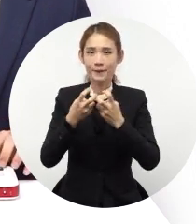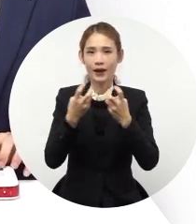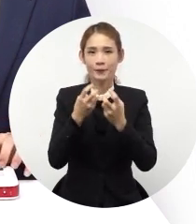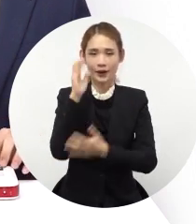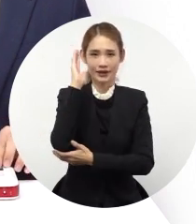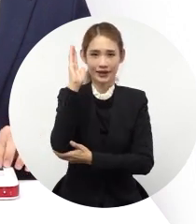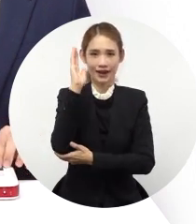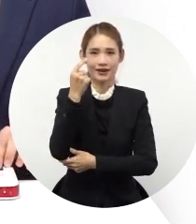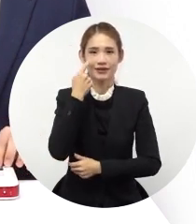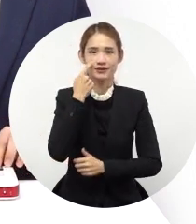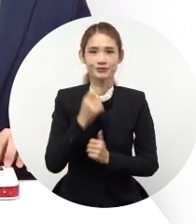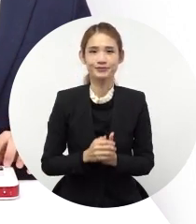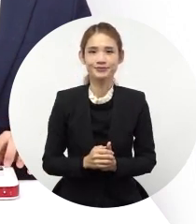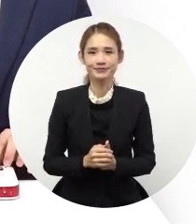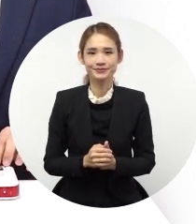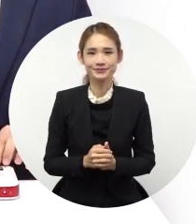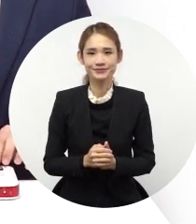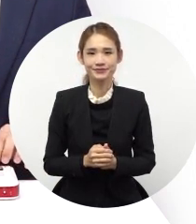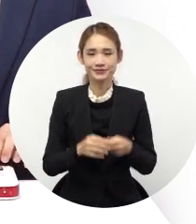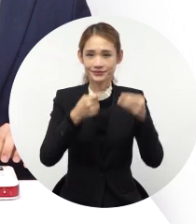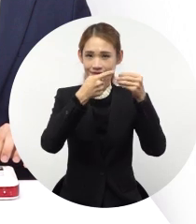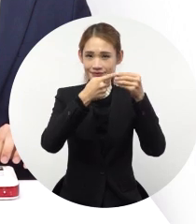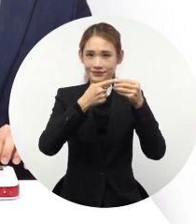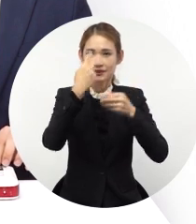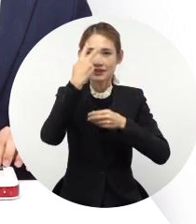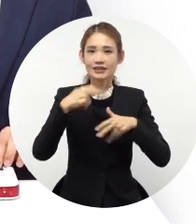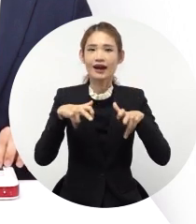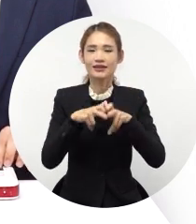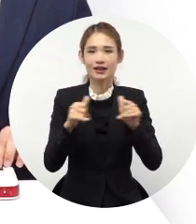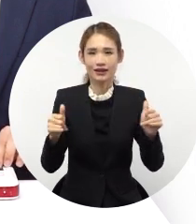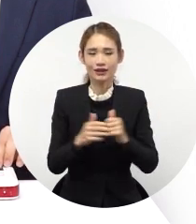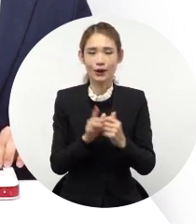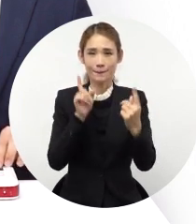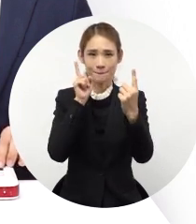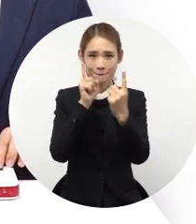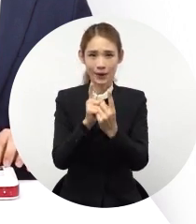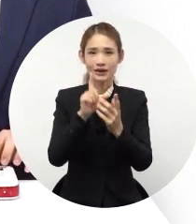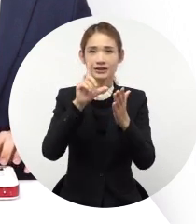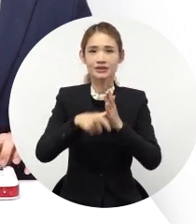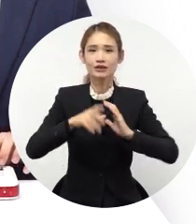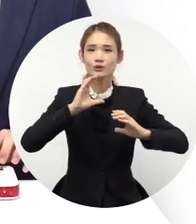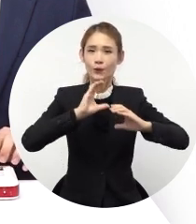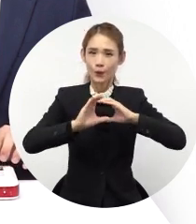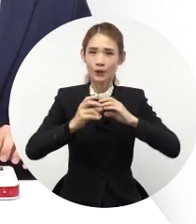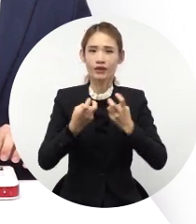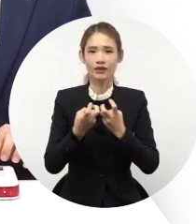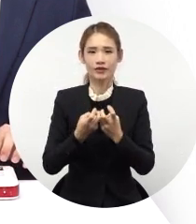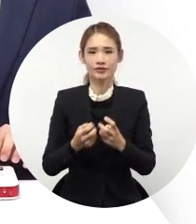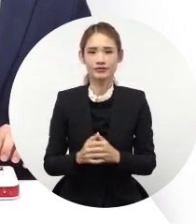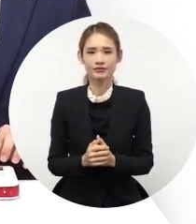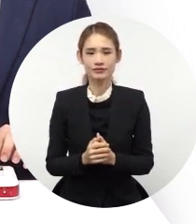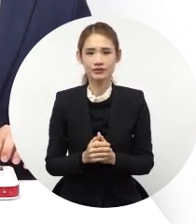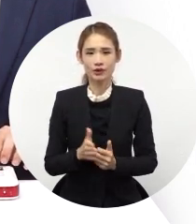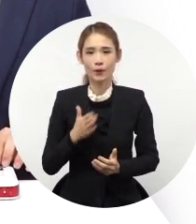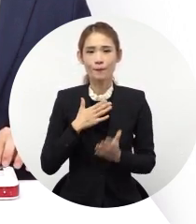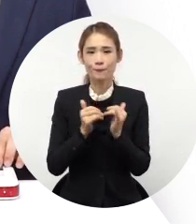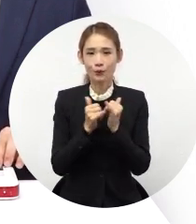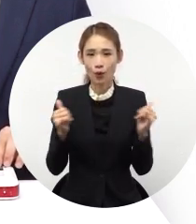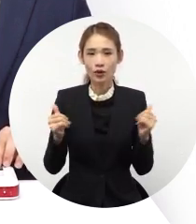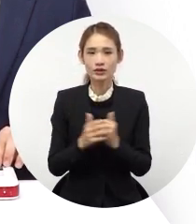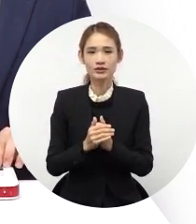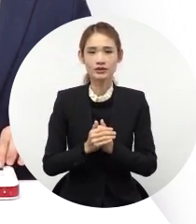이야기를 진행해 보겠습니다. 먼저 시각장애인과 만났을 때 어떻게 소통해야 할까요?